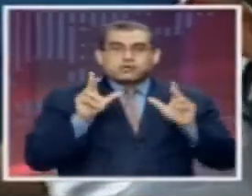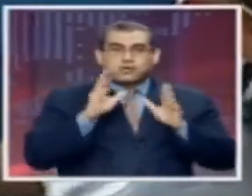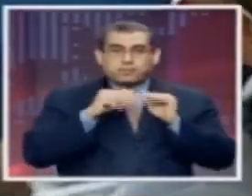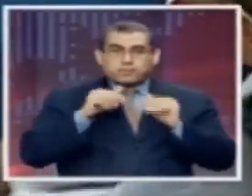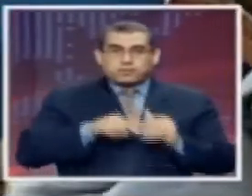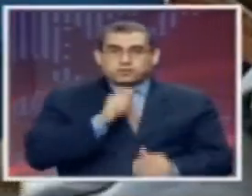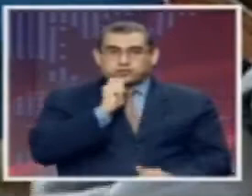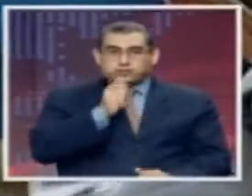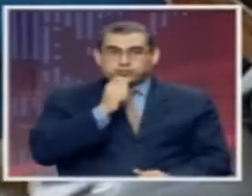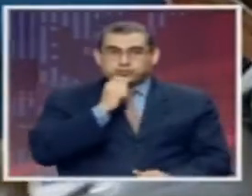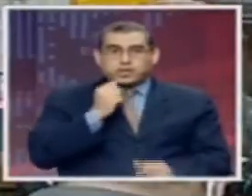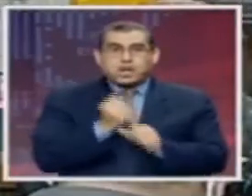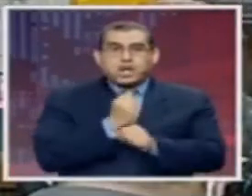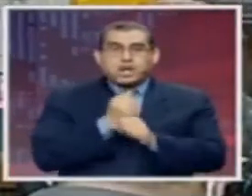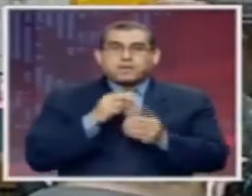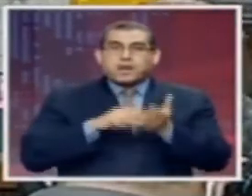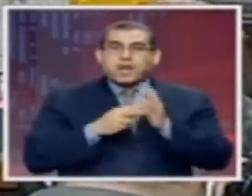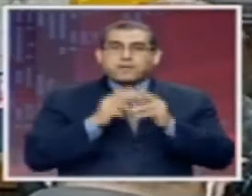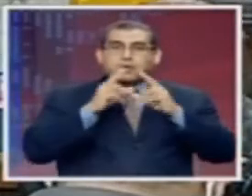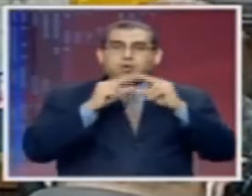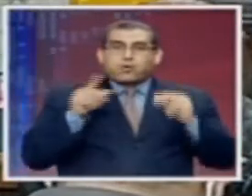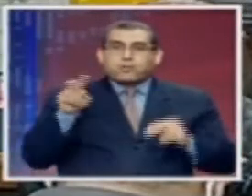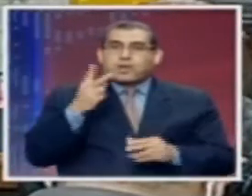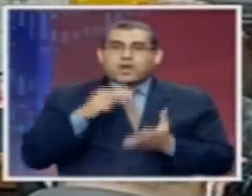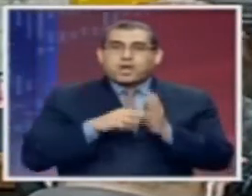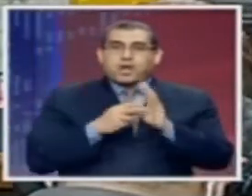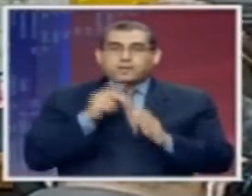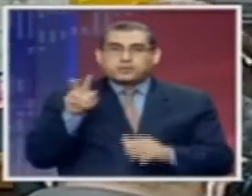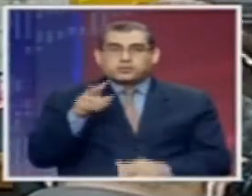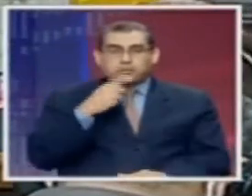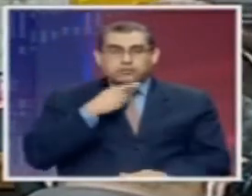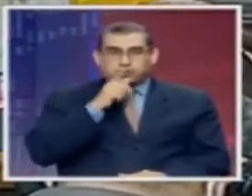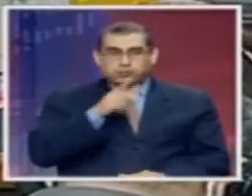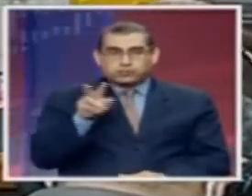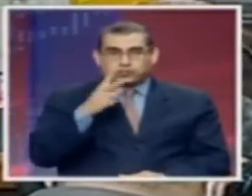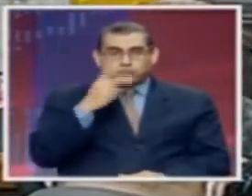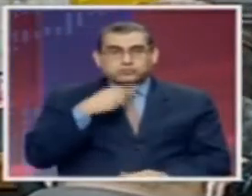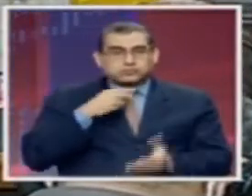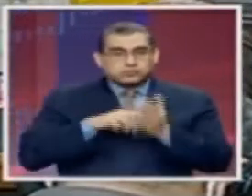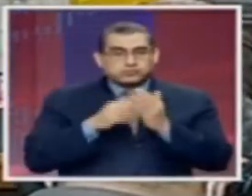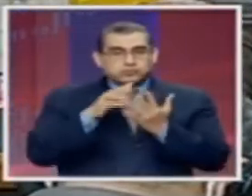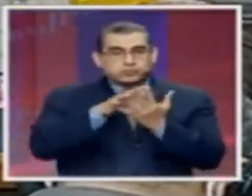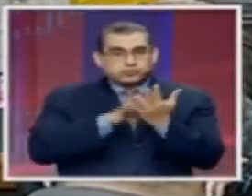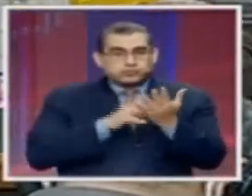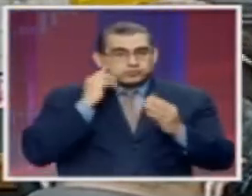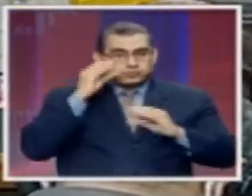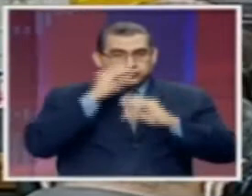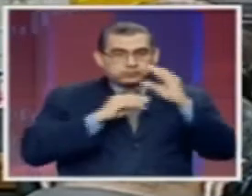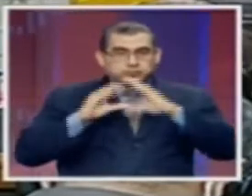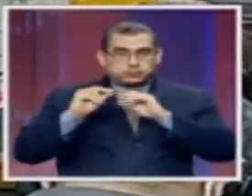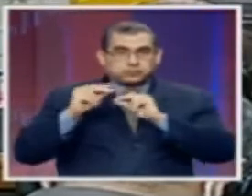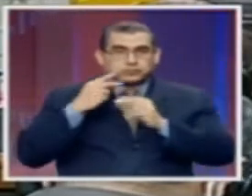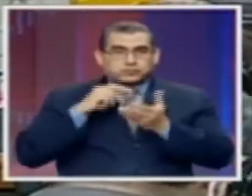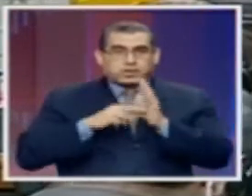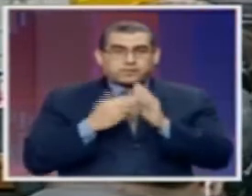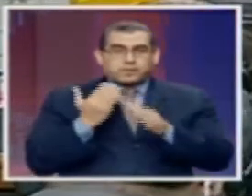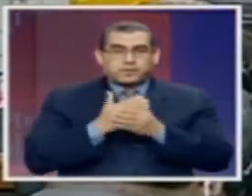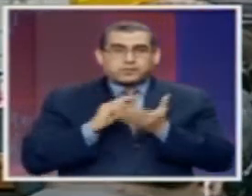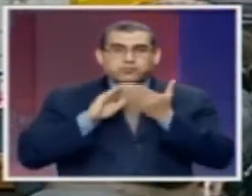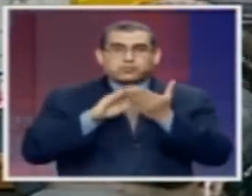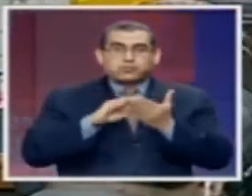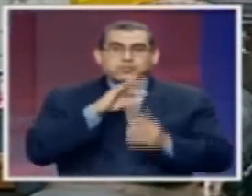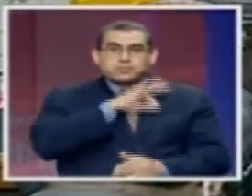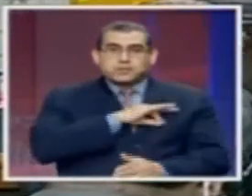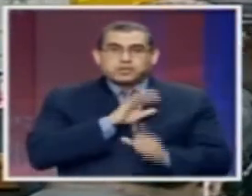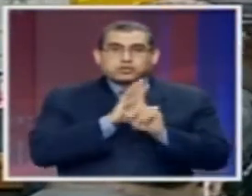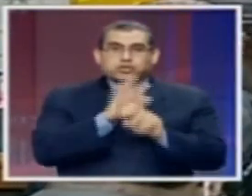حول الأوضاع في لبنان، أكد الوزيران سعي بلديهما الدؤوب للتقريب بين وجهات نظر الأطراف هناك بما يصب في